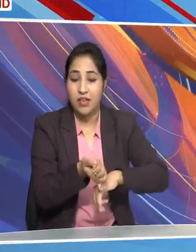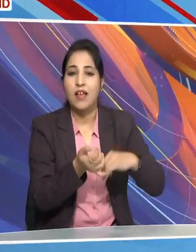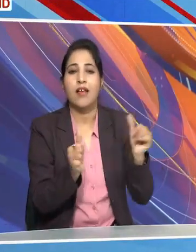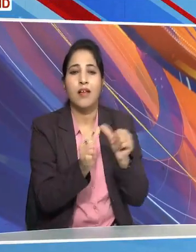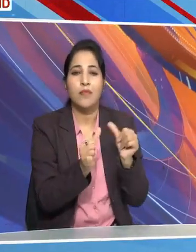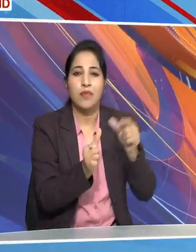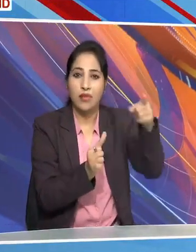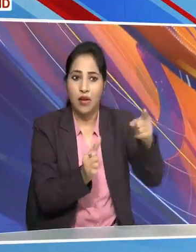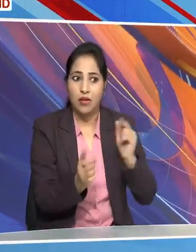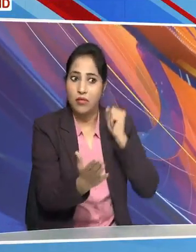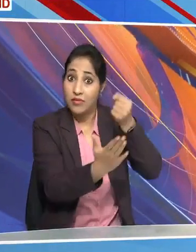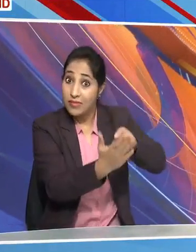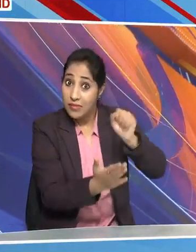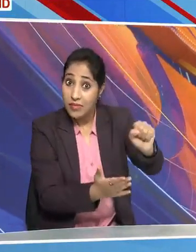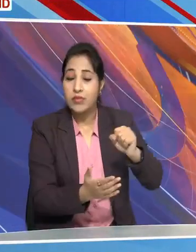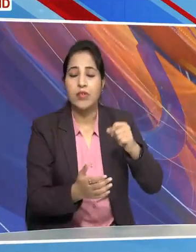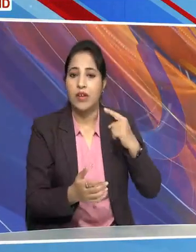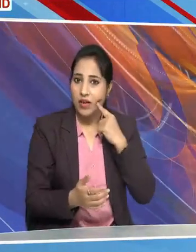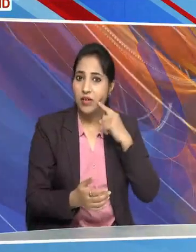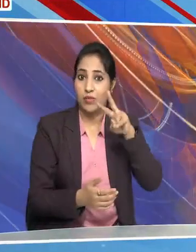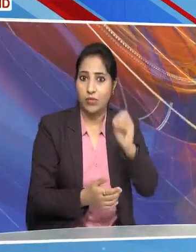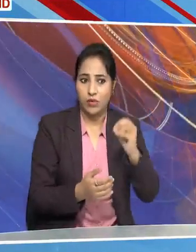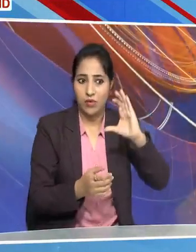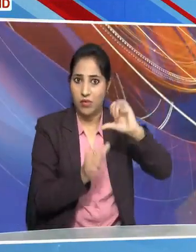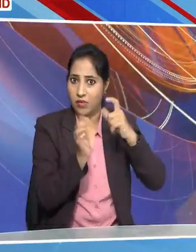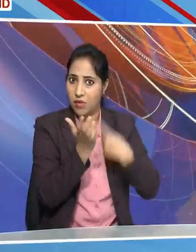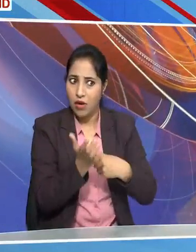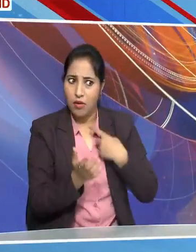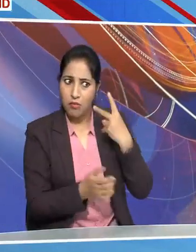पास है वहां पे जाके फिर वो I-20 कार में आता है। तो उससे हमारा डाउट कंफर्म हो